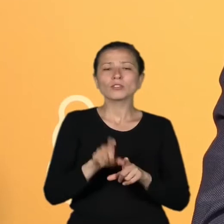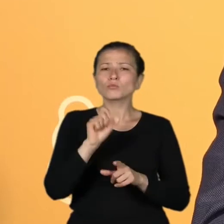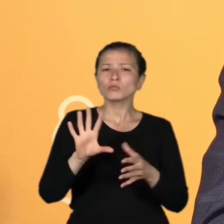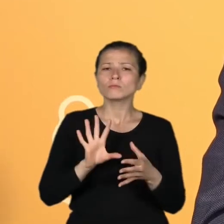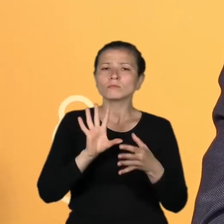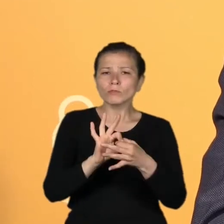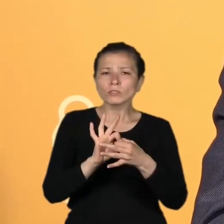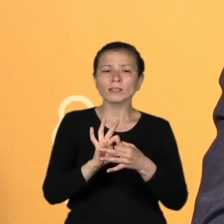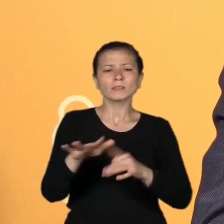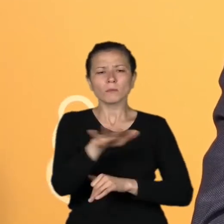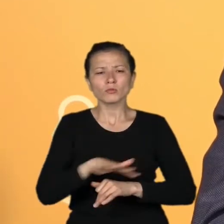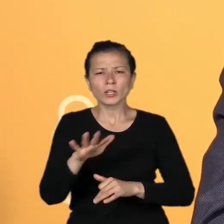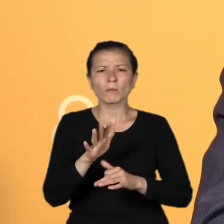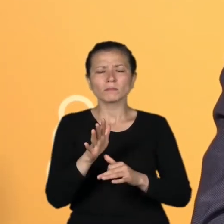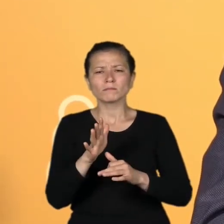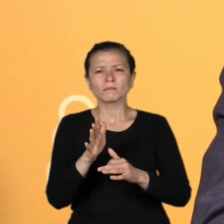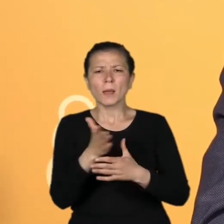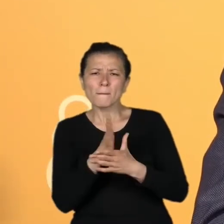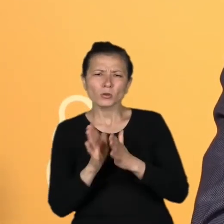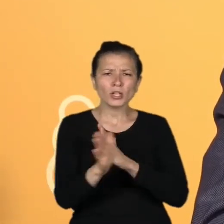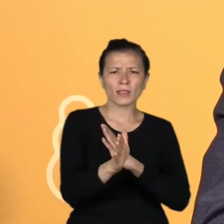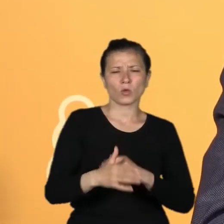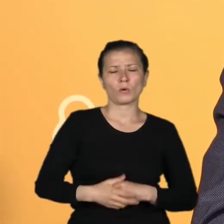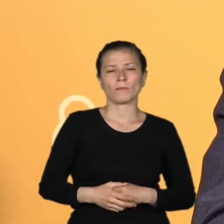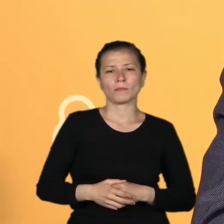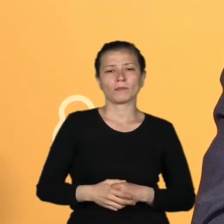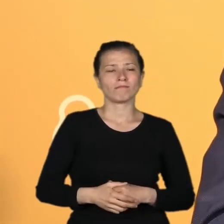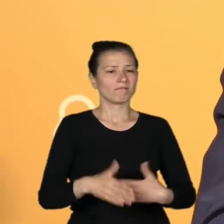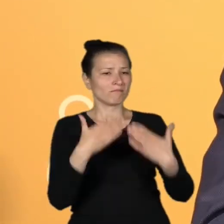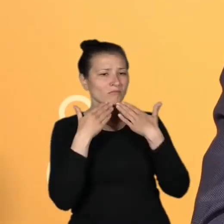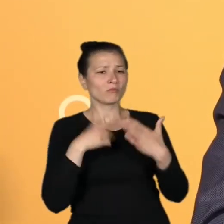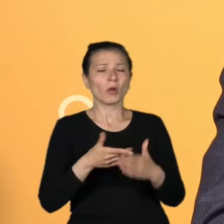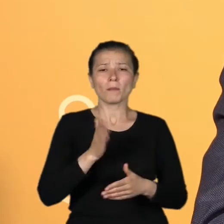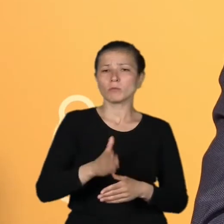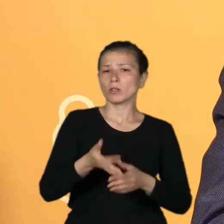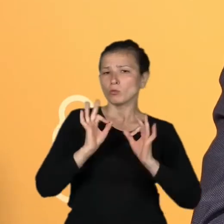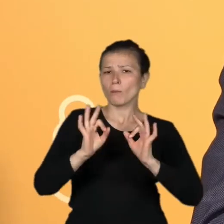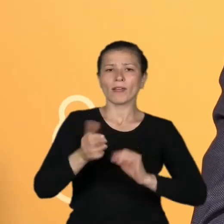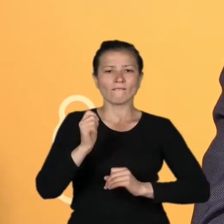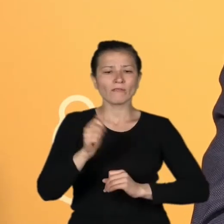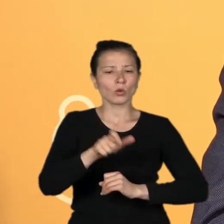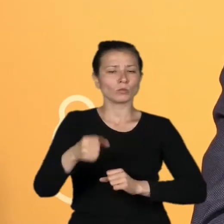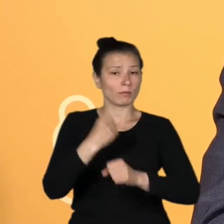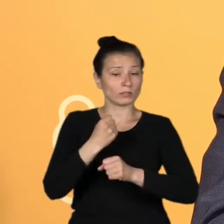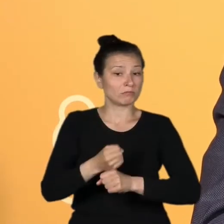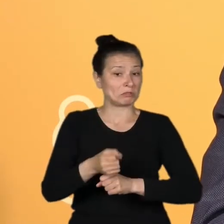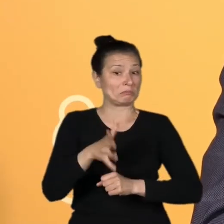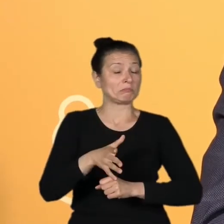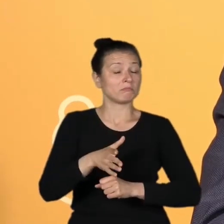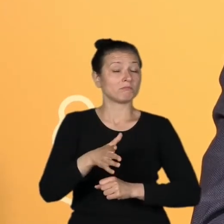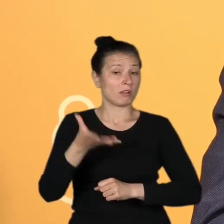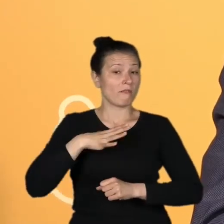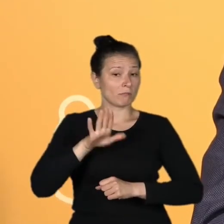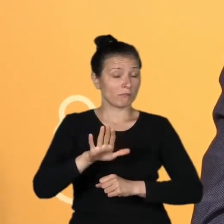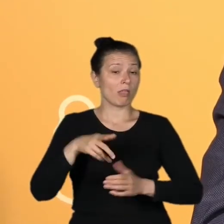z przestrzenią właśnie pośrednio, że będziemy mieli dobrych, wykwalifikowanych pracowników, czyli wartościowych pracowników